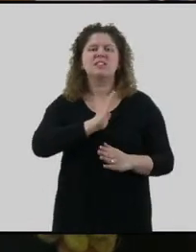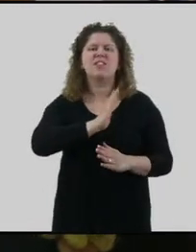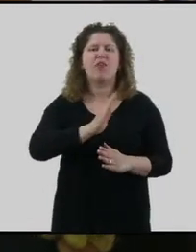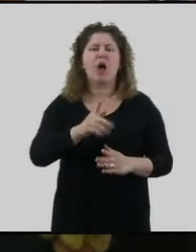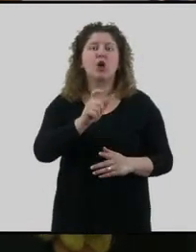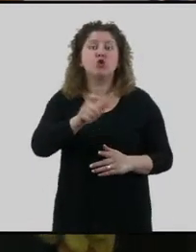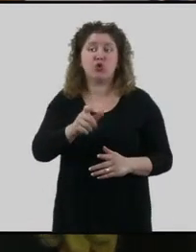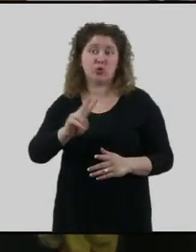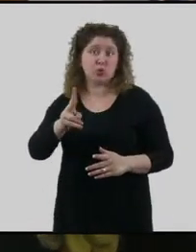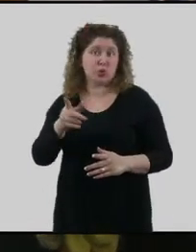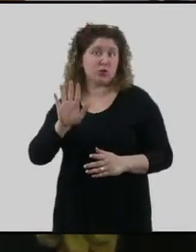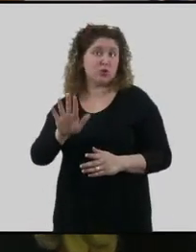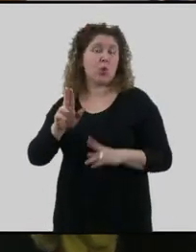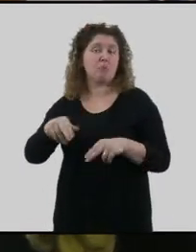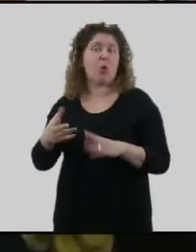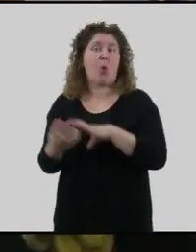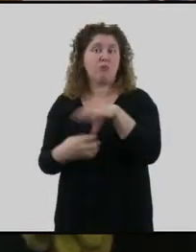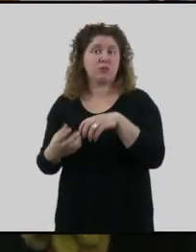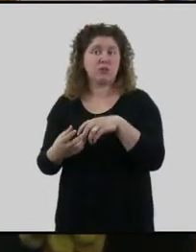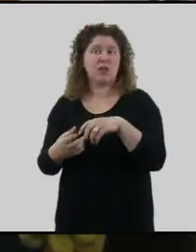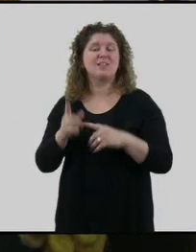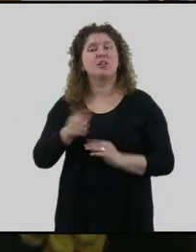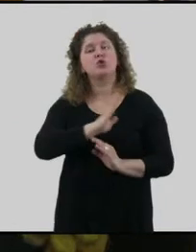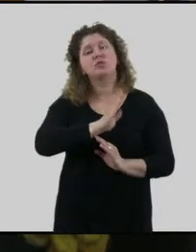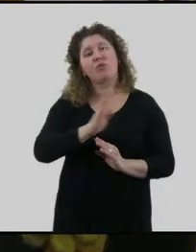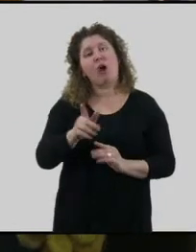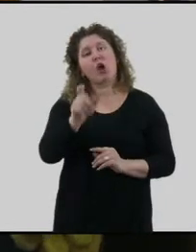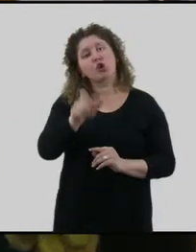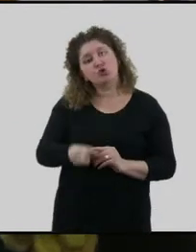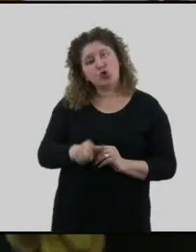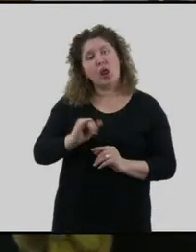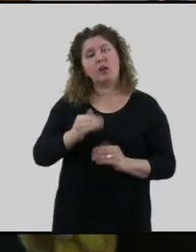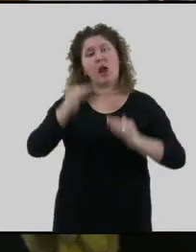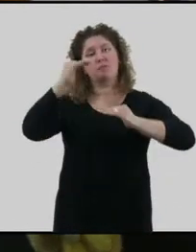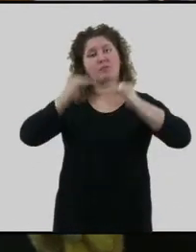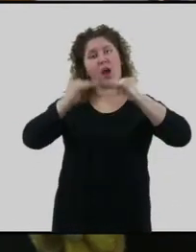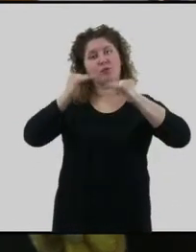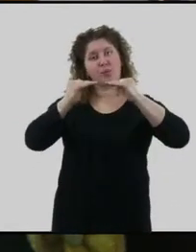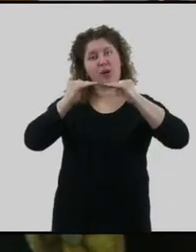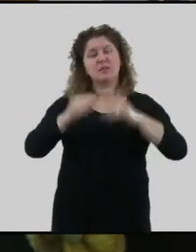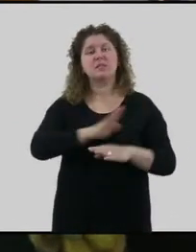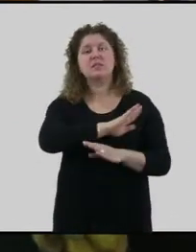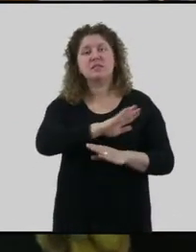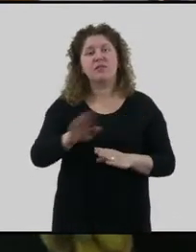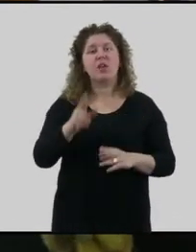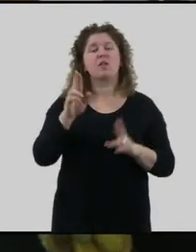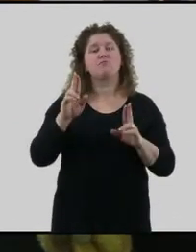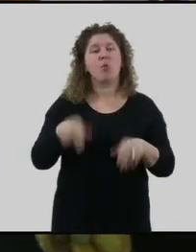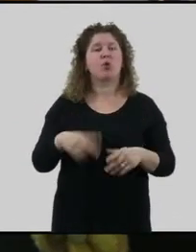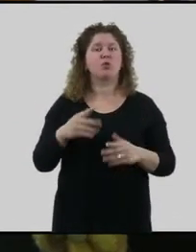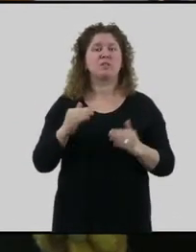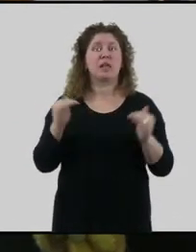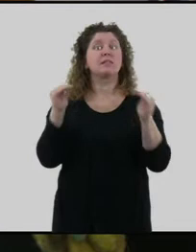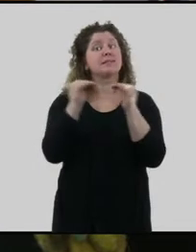obitelji, svaki član je ravnopravan i tako i osoba koja se smještava u ovom slučaju dijete, svi moraju